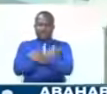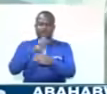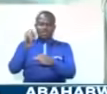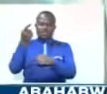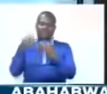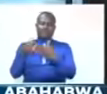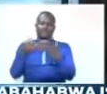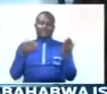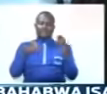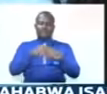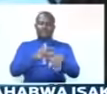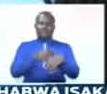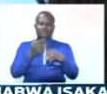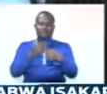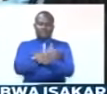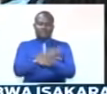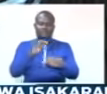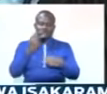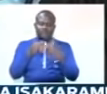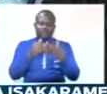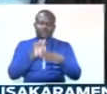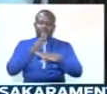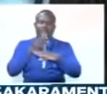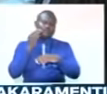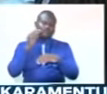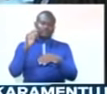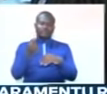y'urukingo mu gihe bamaze guhabwa dozi ya kabiri bo barenga